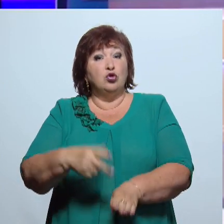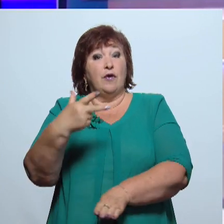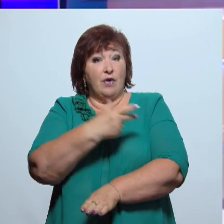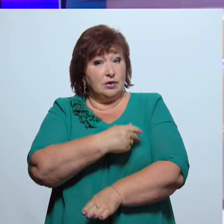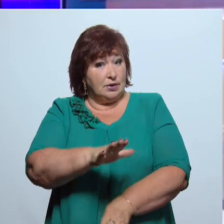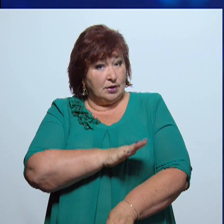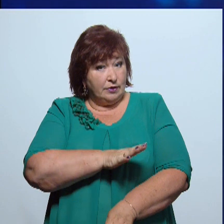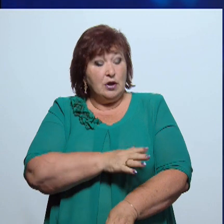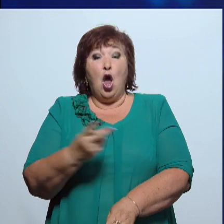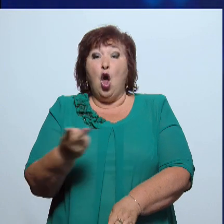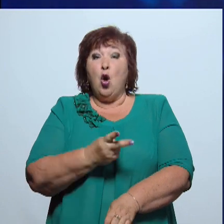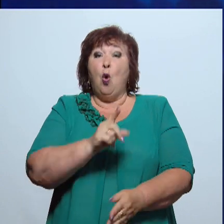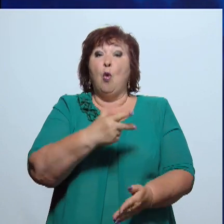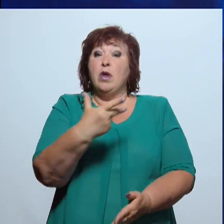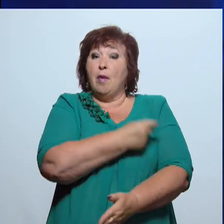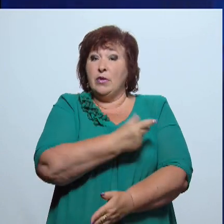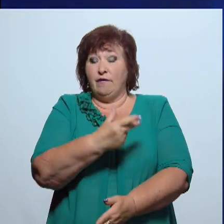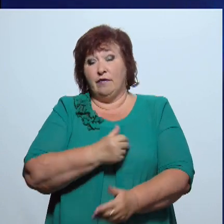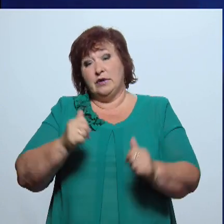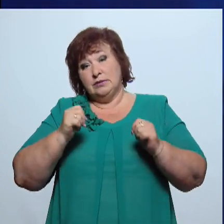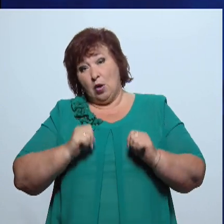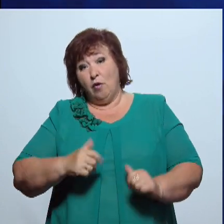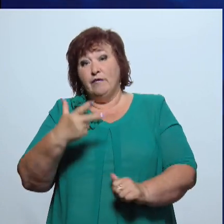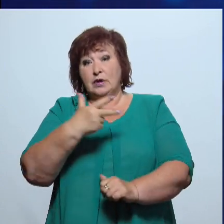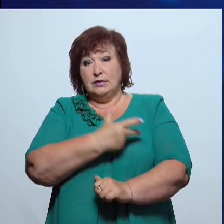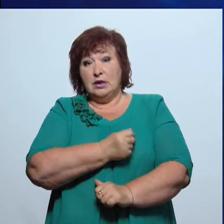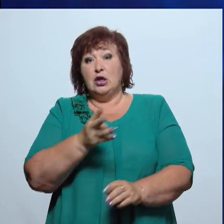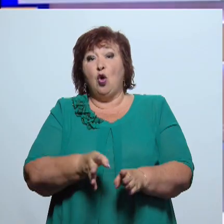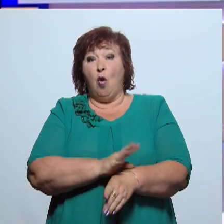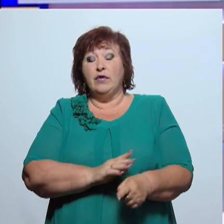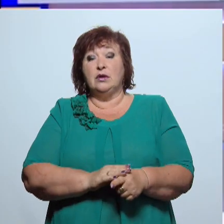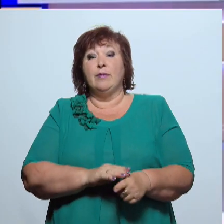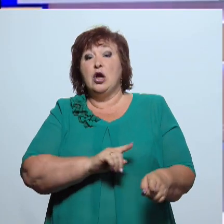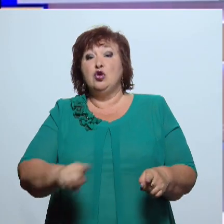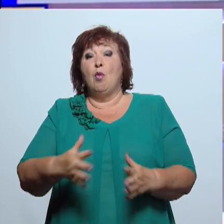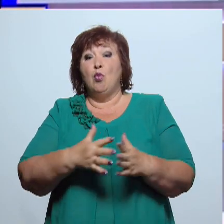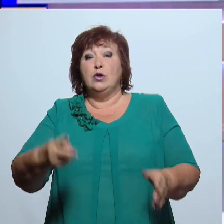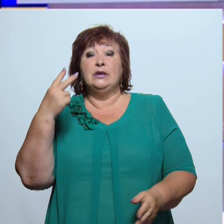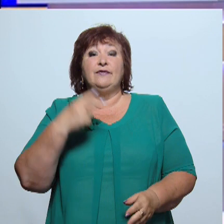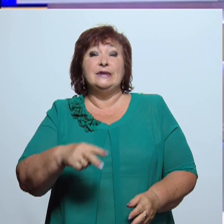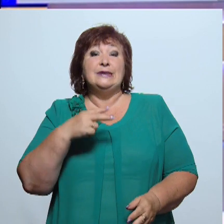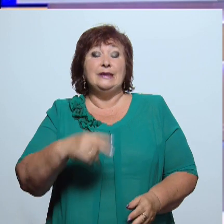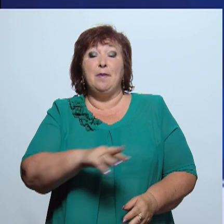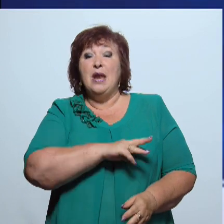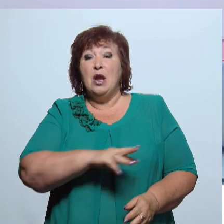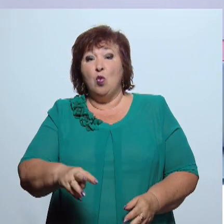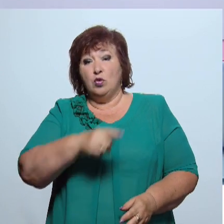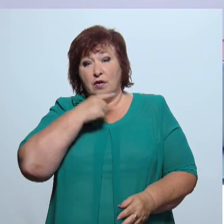вакцинировался и обе прививки перенес спокойно. Вакцинацию от ковид уже прошли более 20 миллионов россиян.